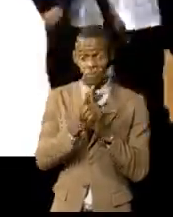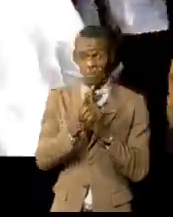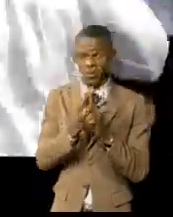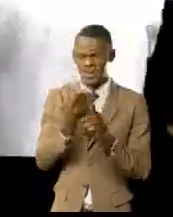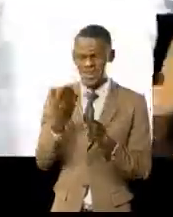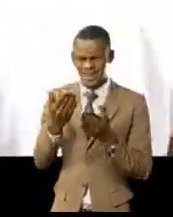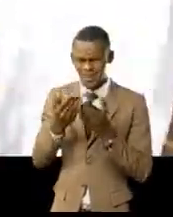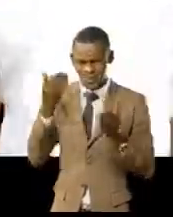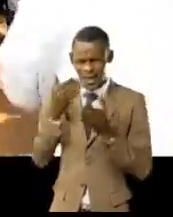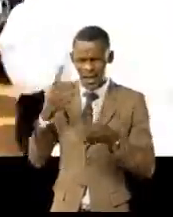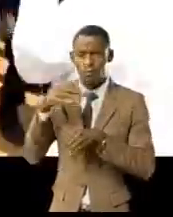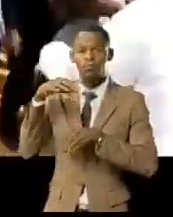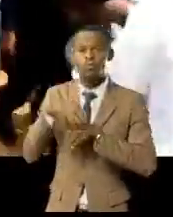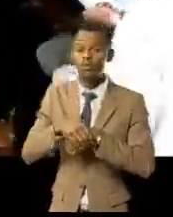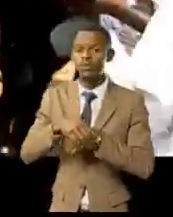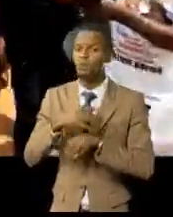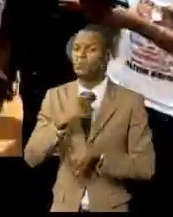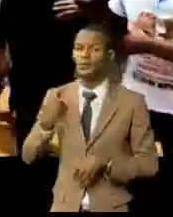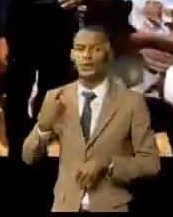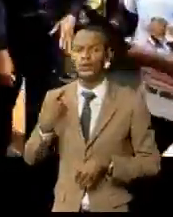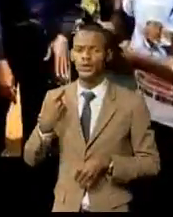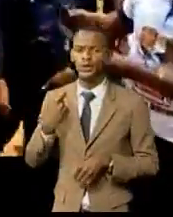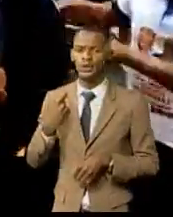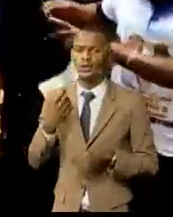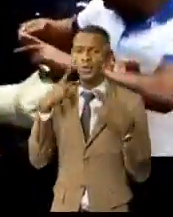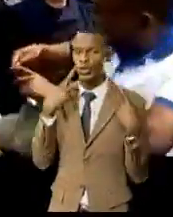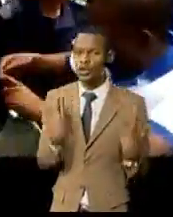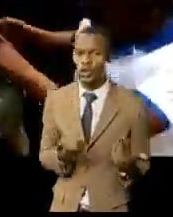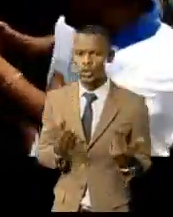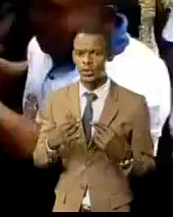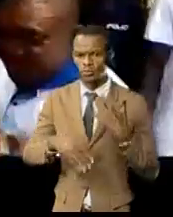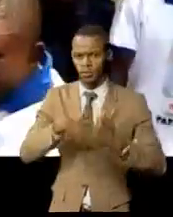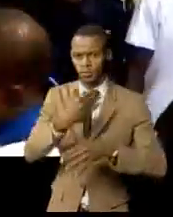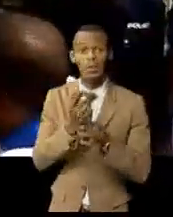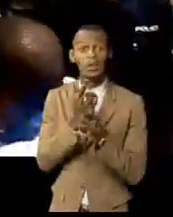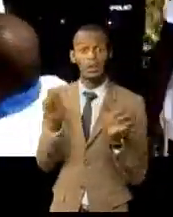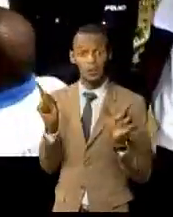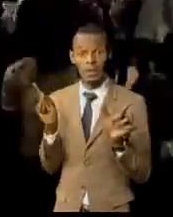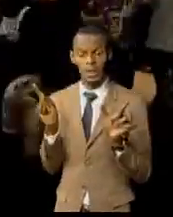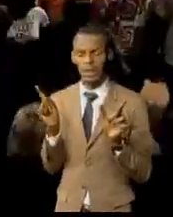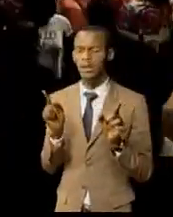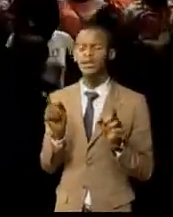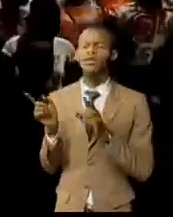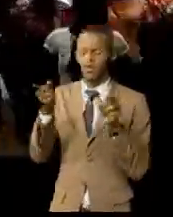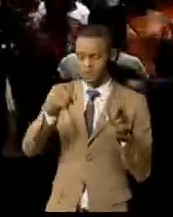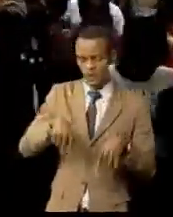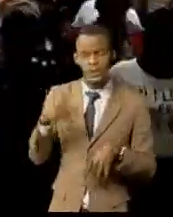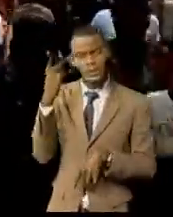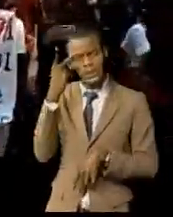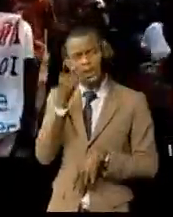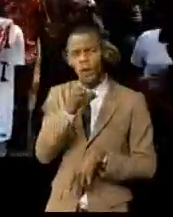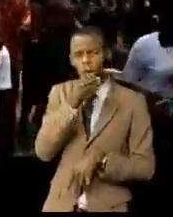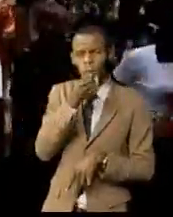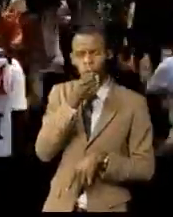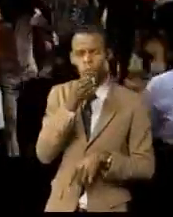de Basonge, Yakaombo Lumpungu IV, est rentré chez lui à Kabinda lundi 6 septembre 2021 à 12h heure